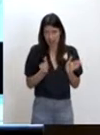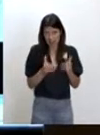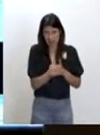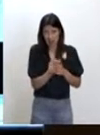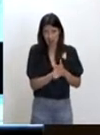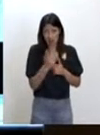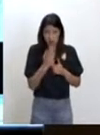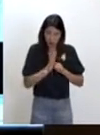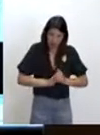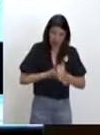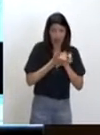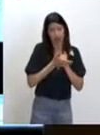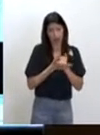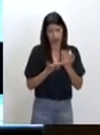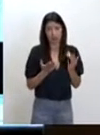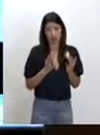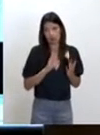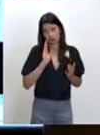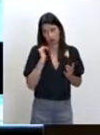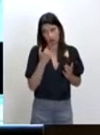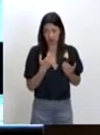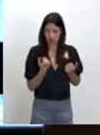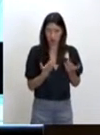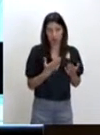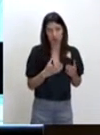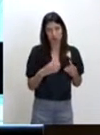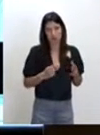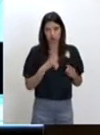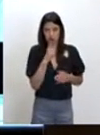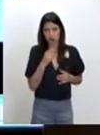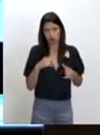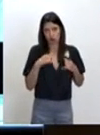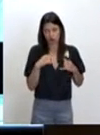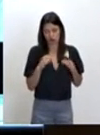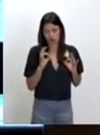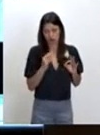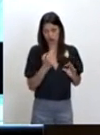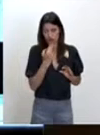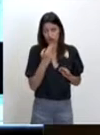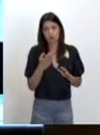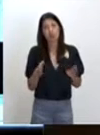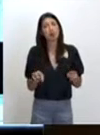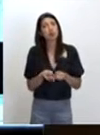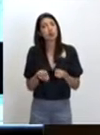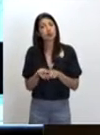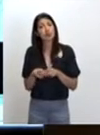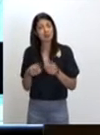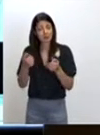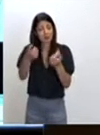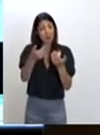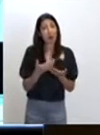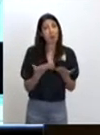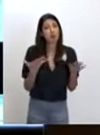Également une offre très intéressante sur le plan de la parentalité, avec une variante des samedis de la